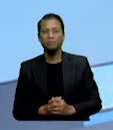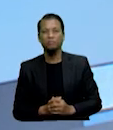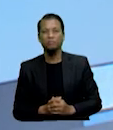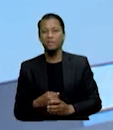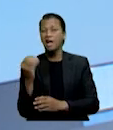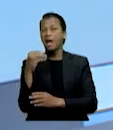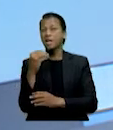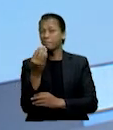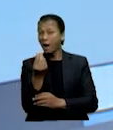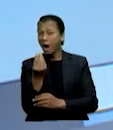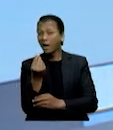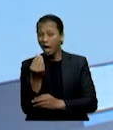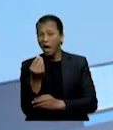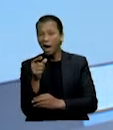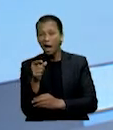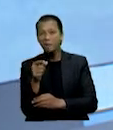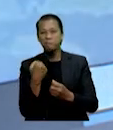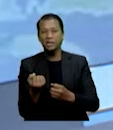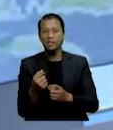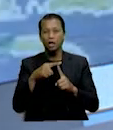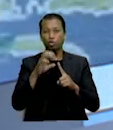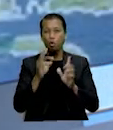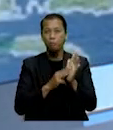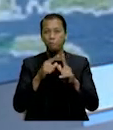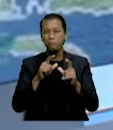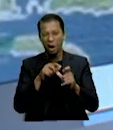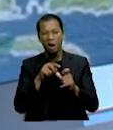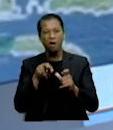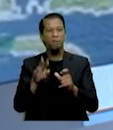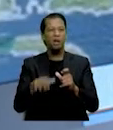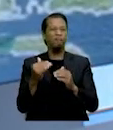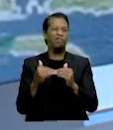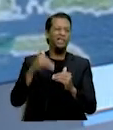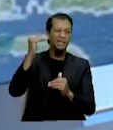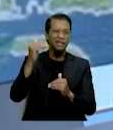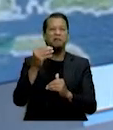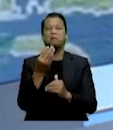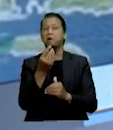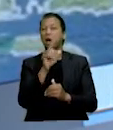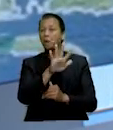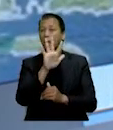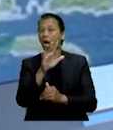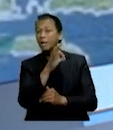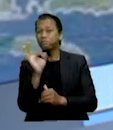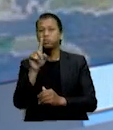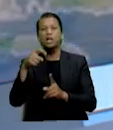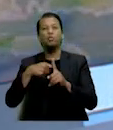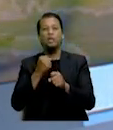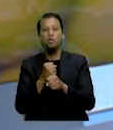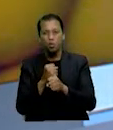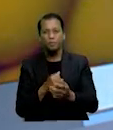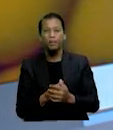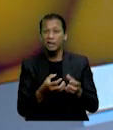Harga ayam potong di Pasar Tomang Barat terpantau masih tinggi hingga menembus angka Rp55.000 per kilogram. Begitu juga dengan harga telur